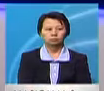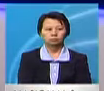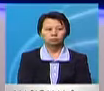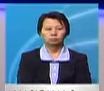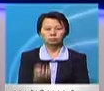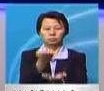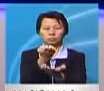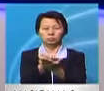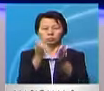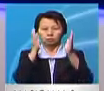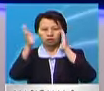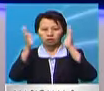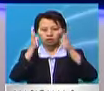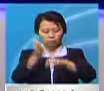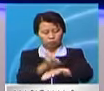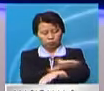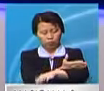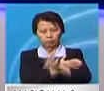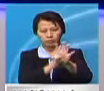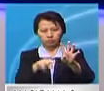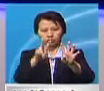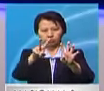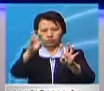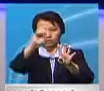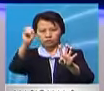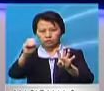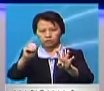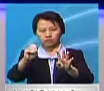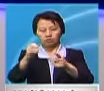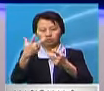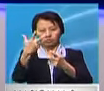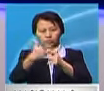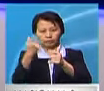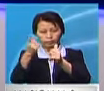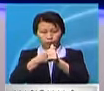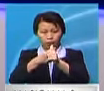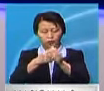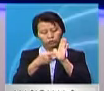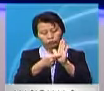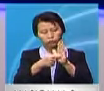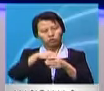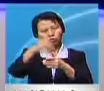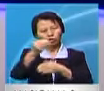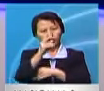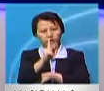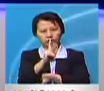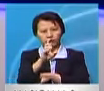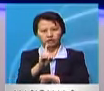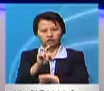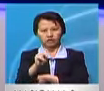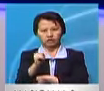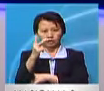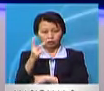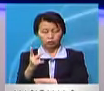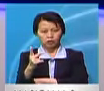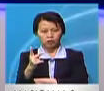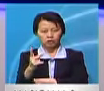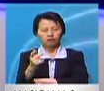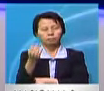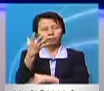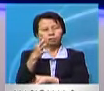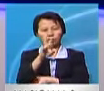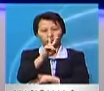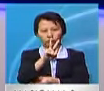Ekonomi Malaysia berkembang 4.2% pada suku pertama atau mencatat nilai keluaran dalam negara kasar KDNK